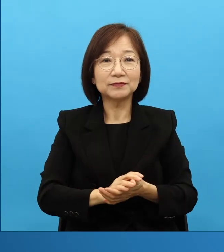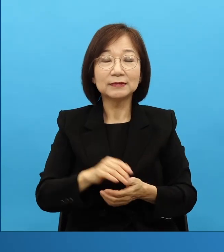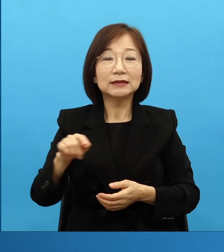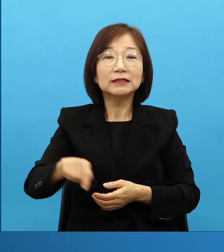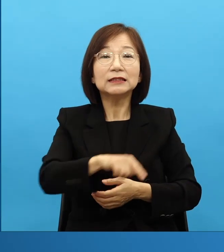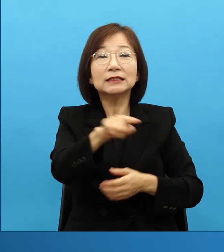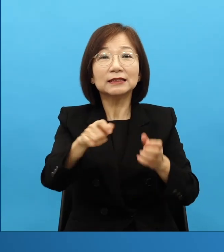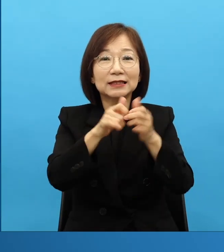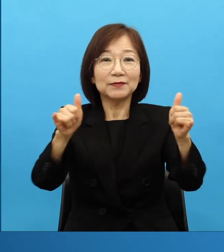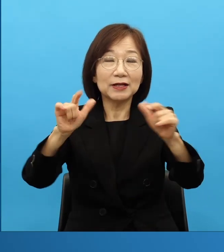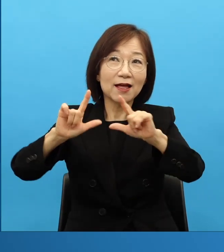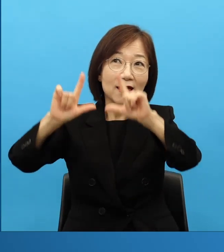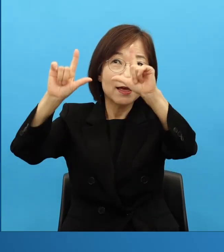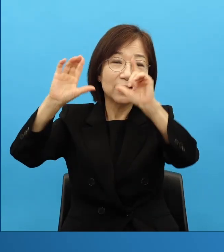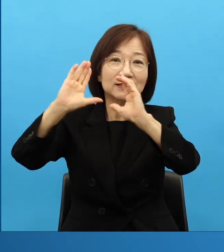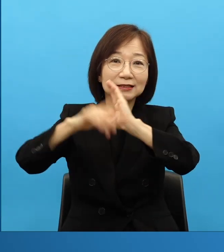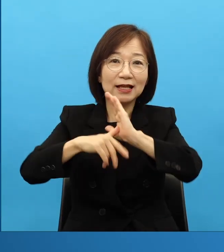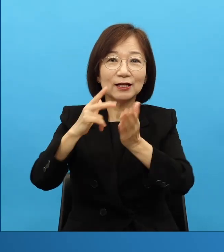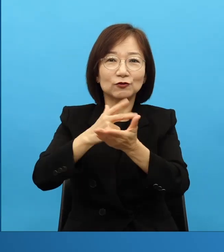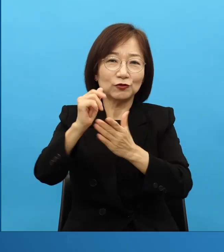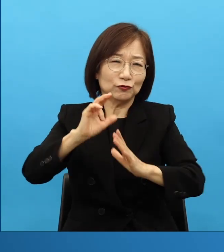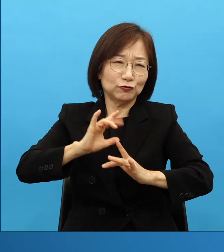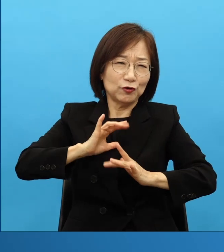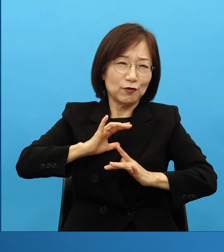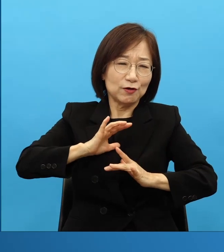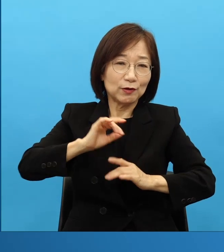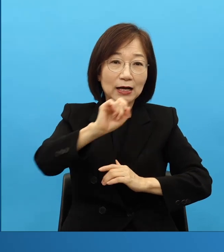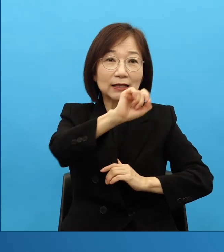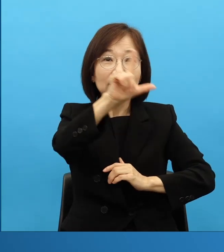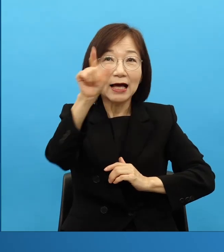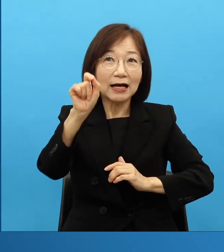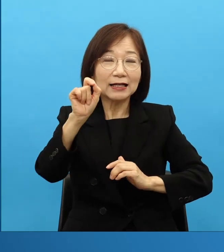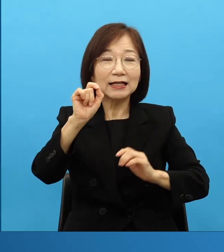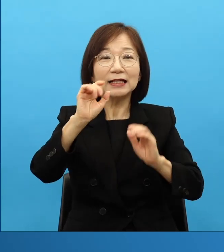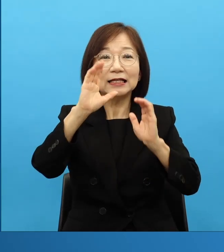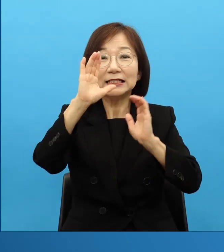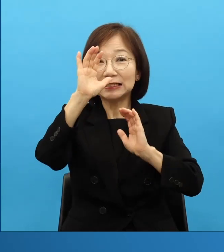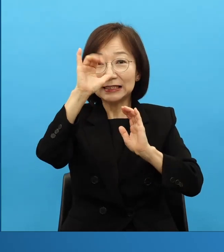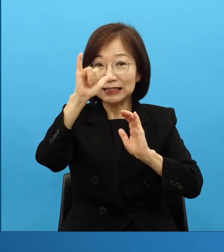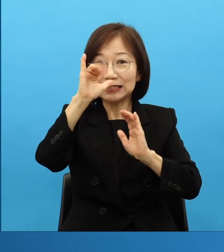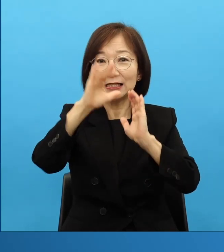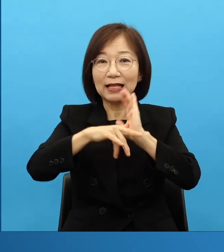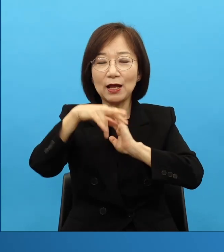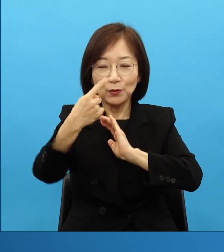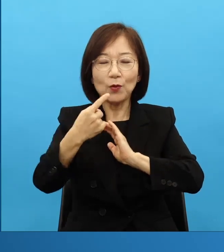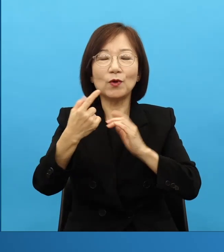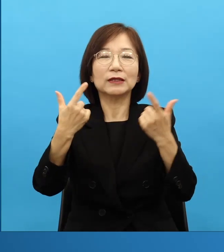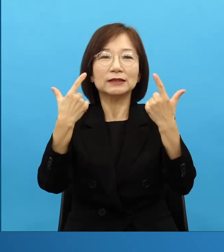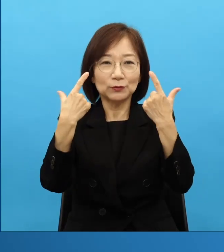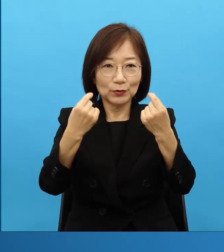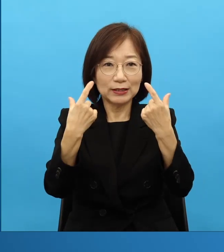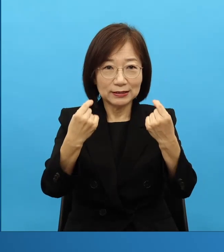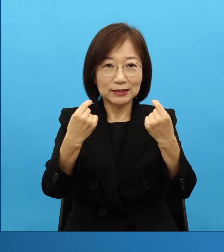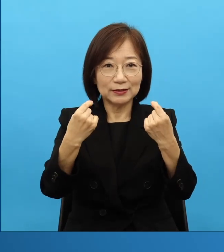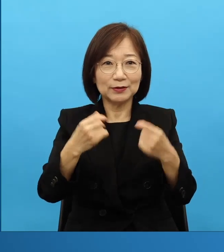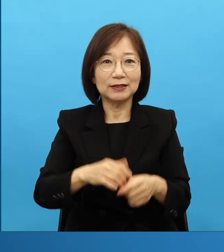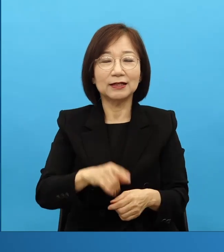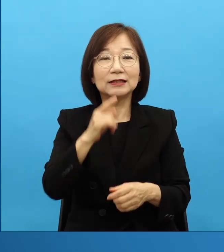그들이 해가 있을 동안에는 주를 두려워하며 달이 있을 동안에도 그대로 그리하리로다.